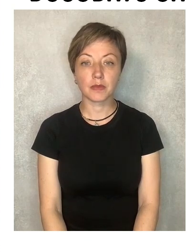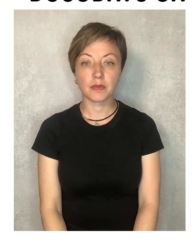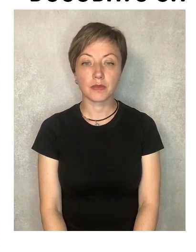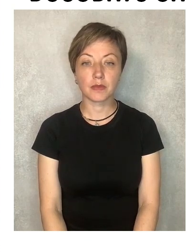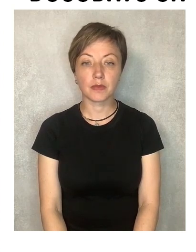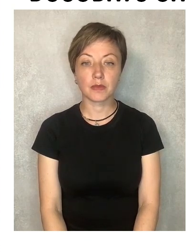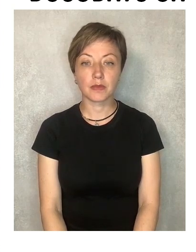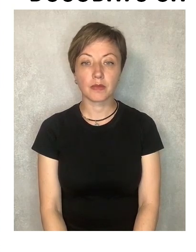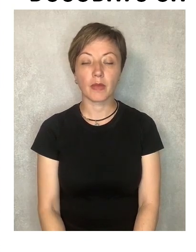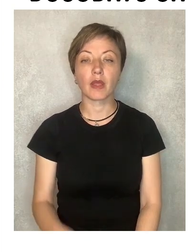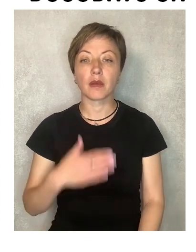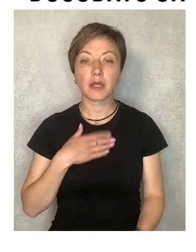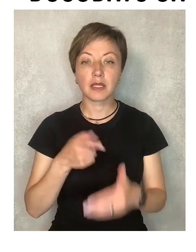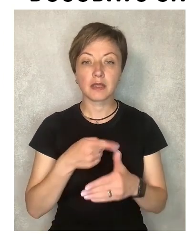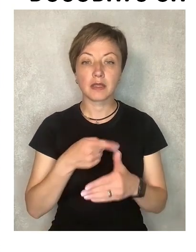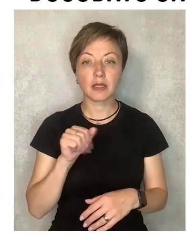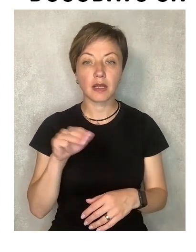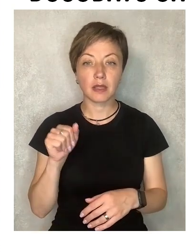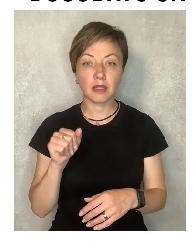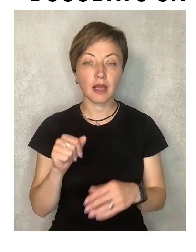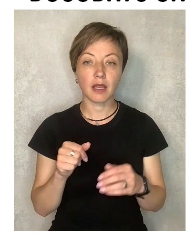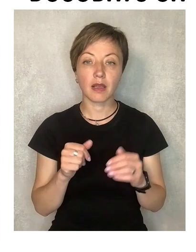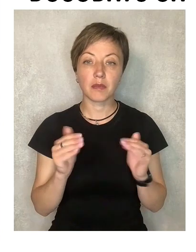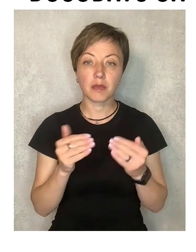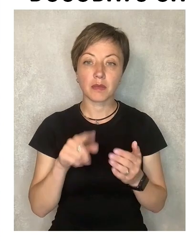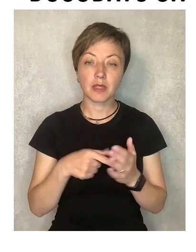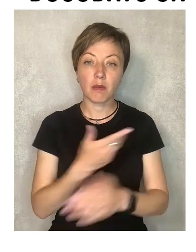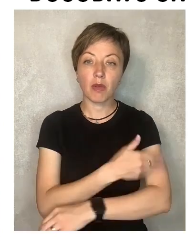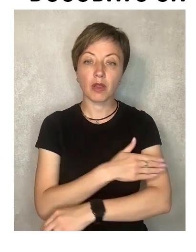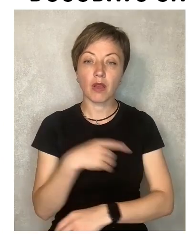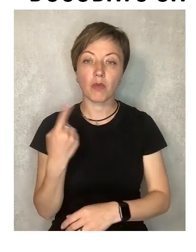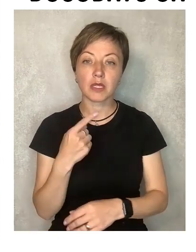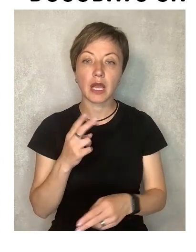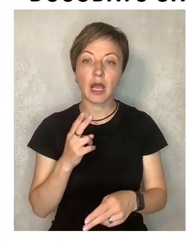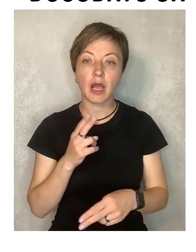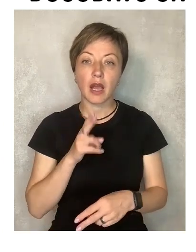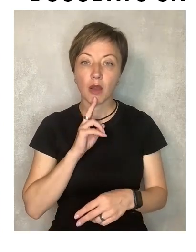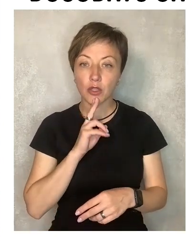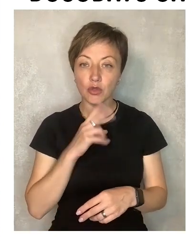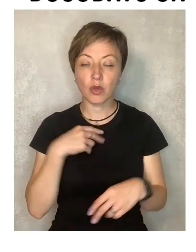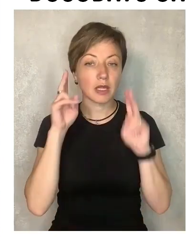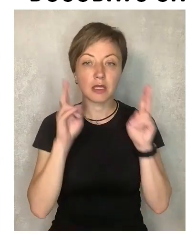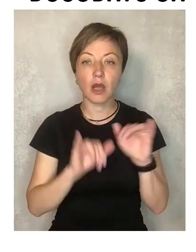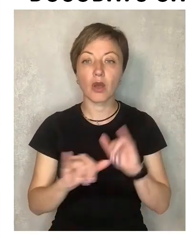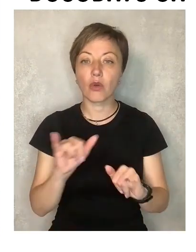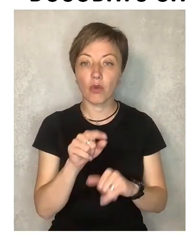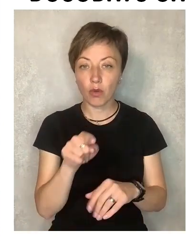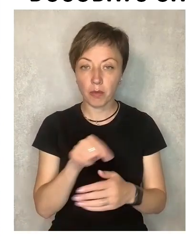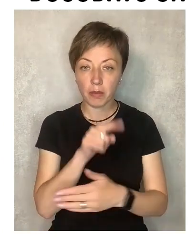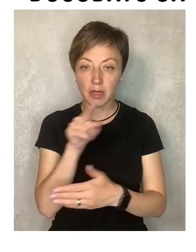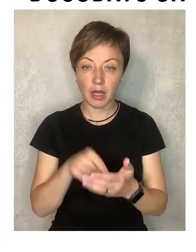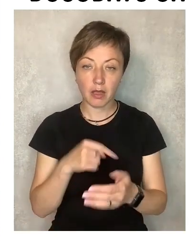Мене звати Тата, я з не дуже великого міста Полтавської області, з Кременчука, і я не знаю, до кого саме зі спікерок буде спрямоване моє